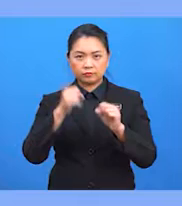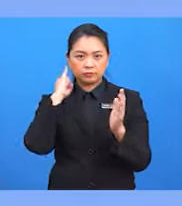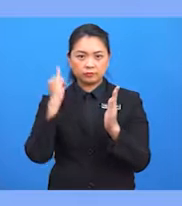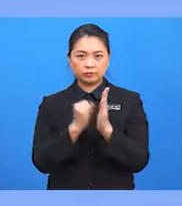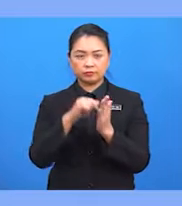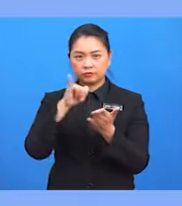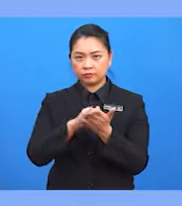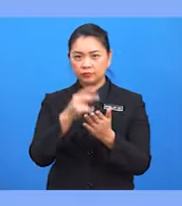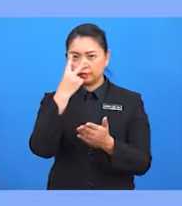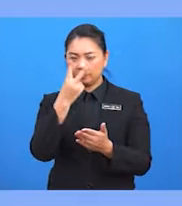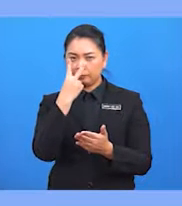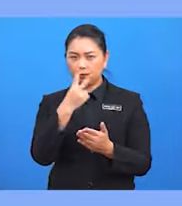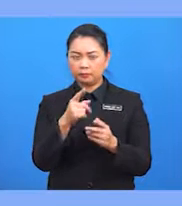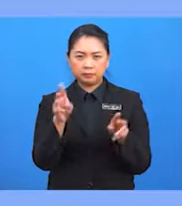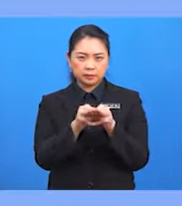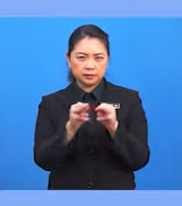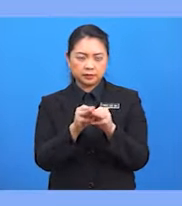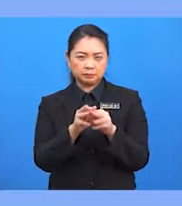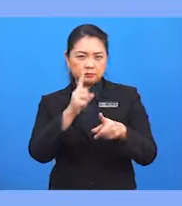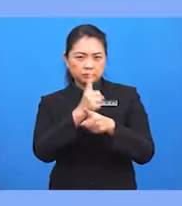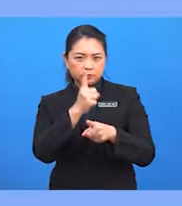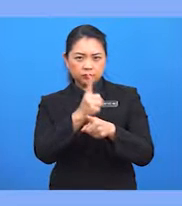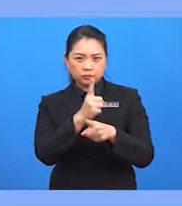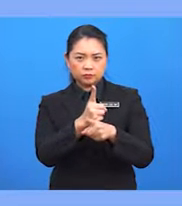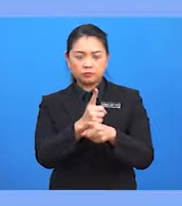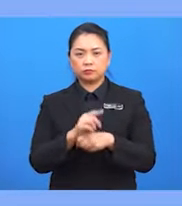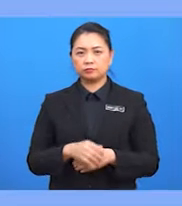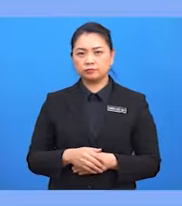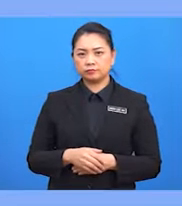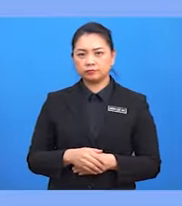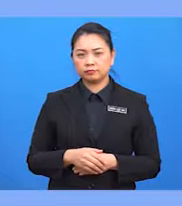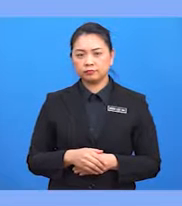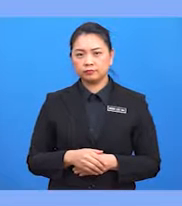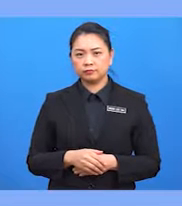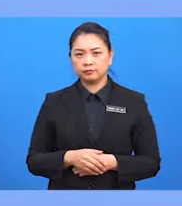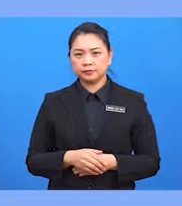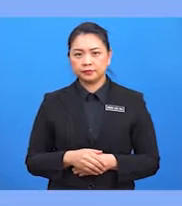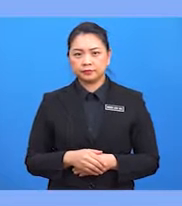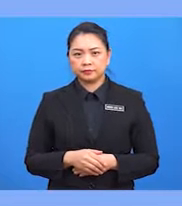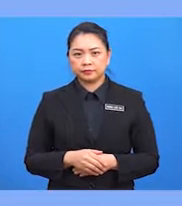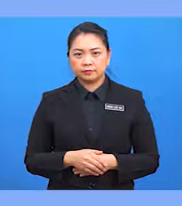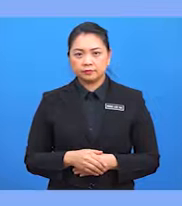imej tersebut nampak lebih realistik dengan keluar dari potongan buah nanas.